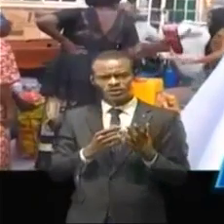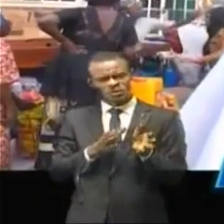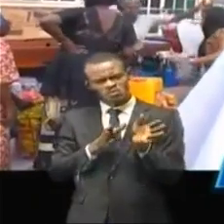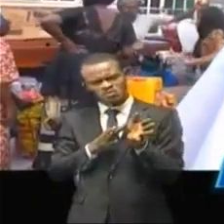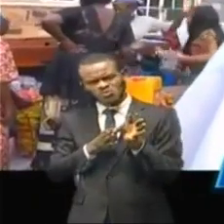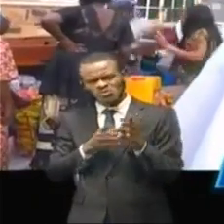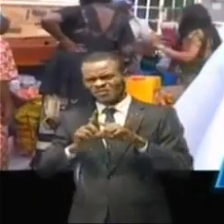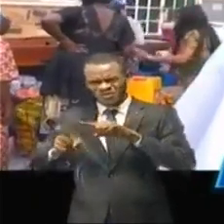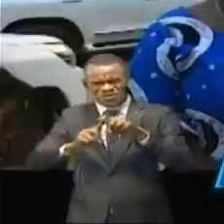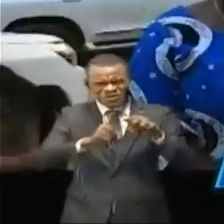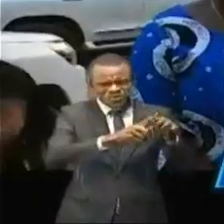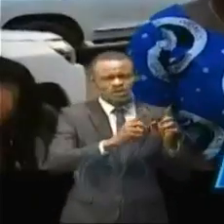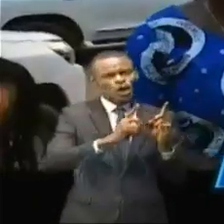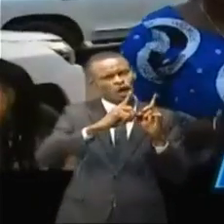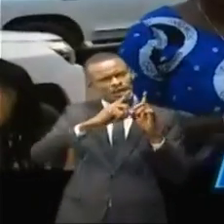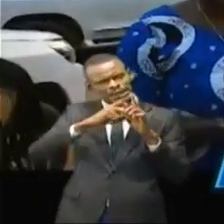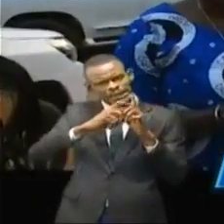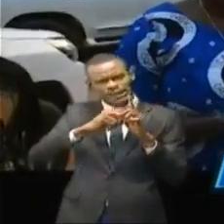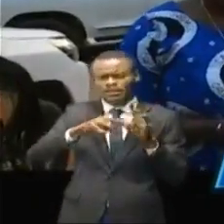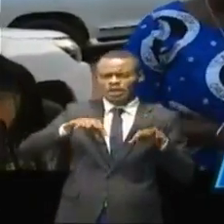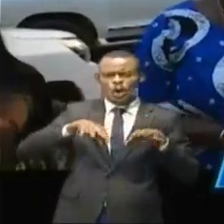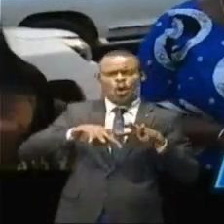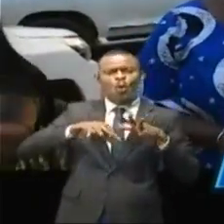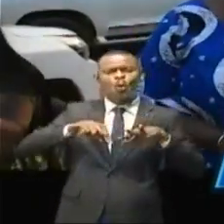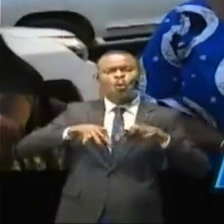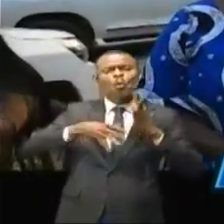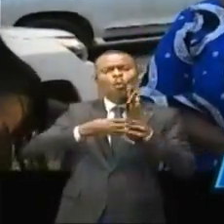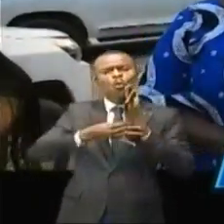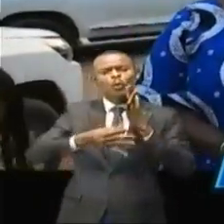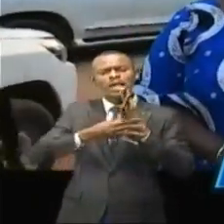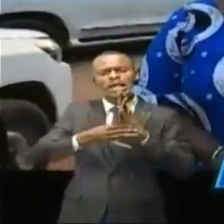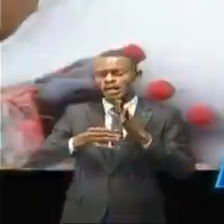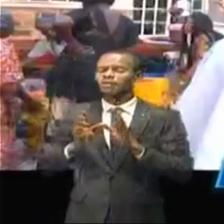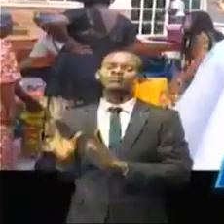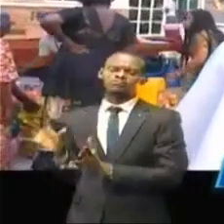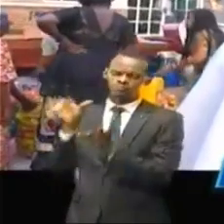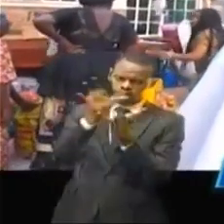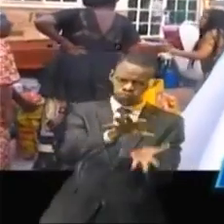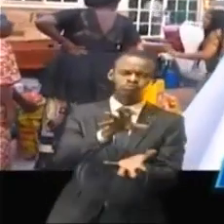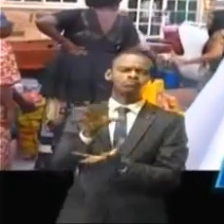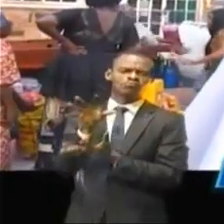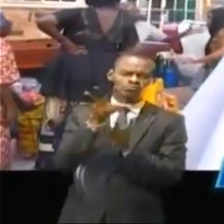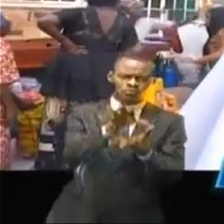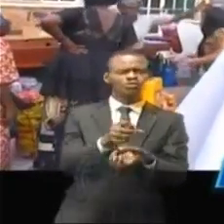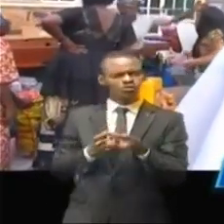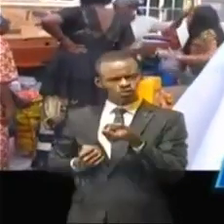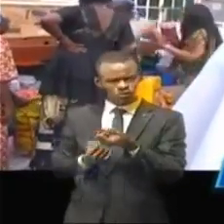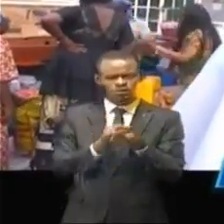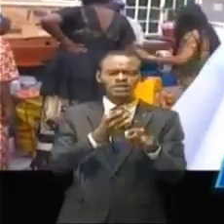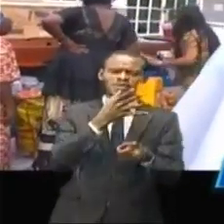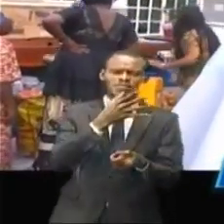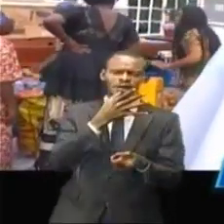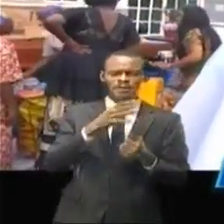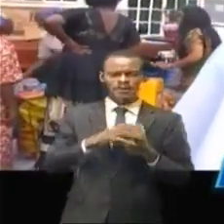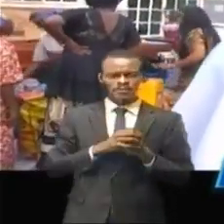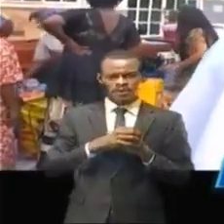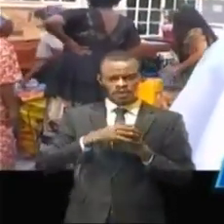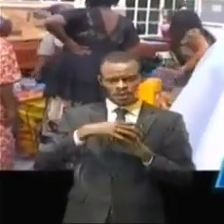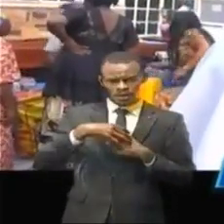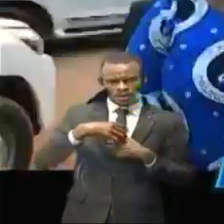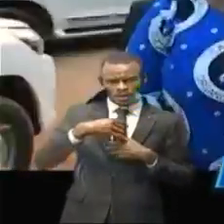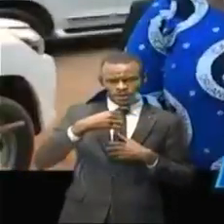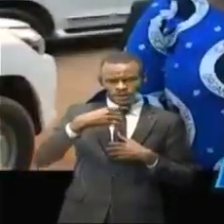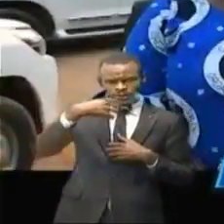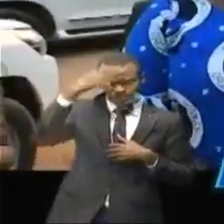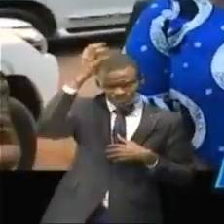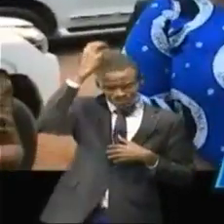geste fermement accueilli avec de cris de joie par le bénéficiaire direct. Pour Mgr Richard Kazadi Kamba, la gouverneure du